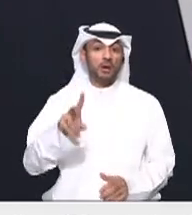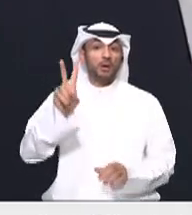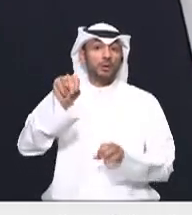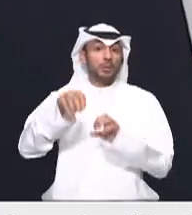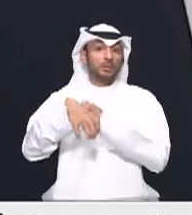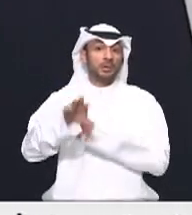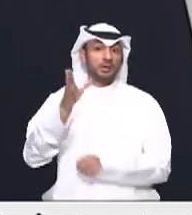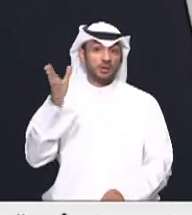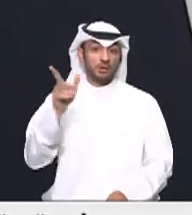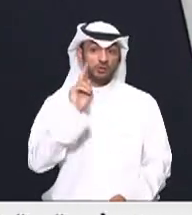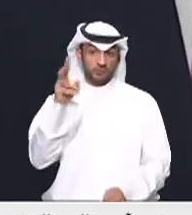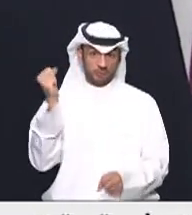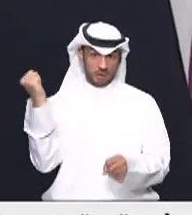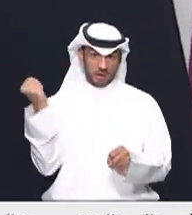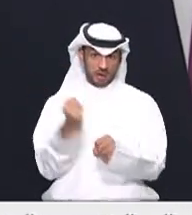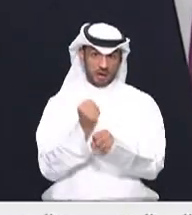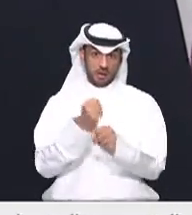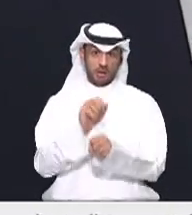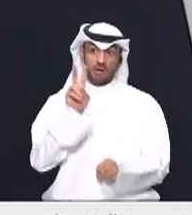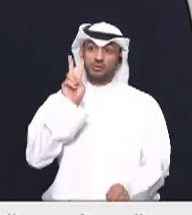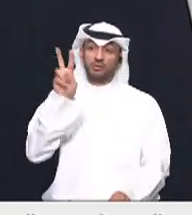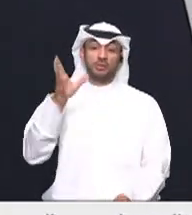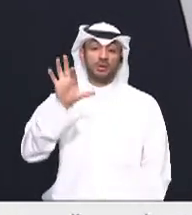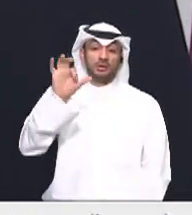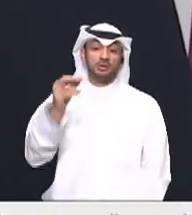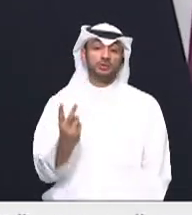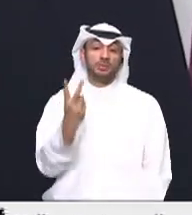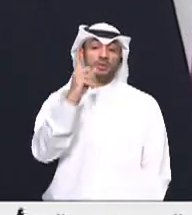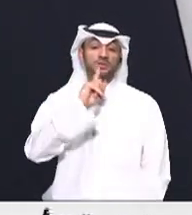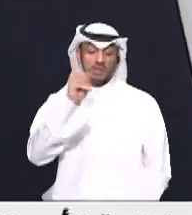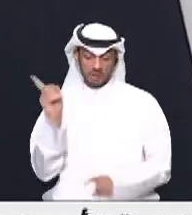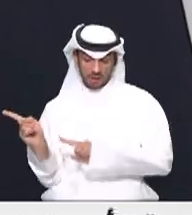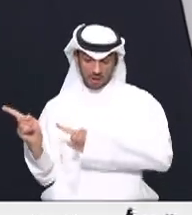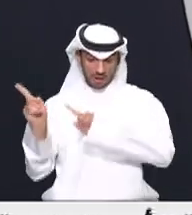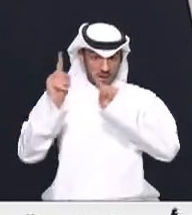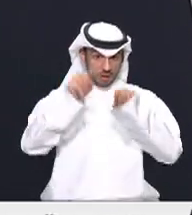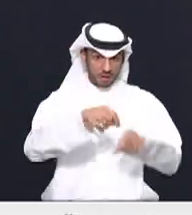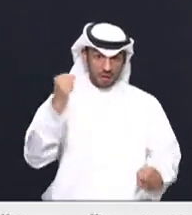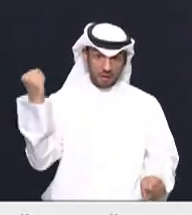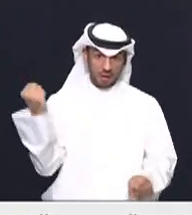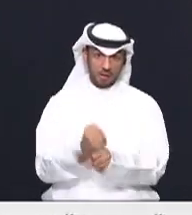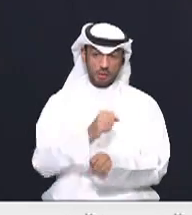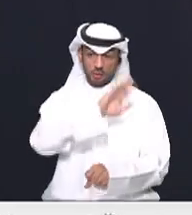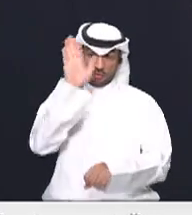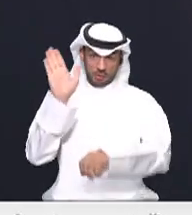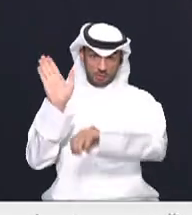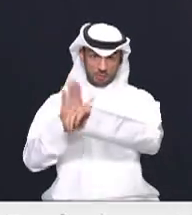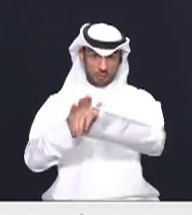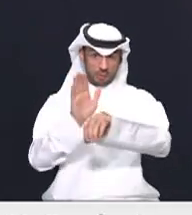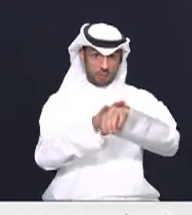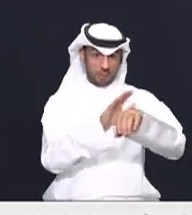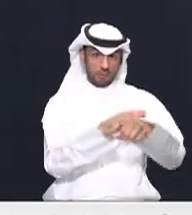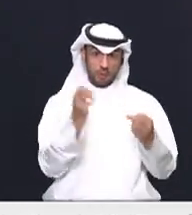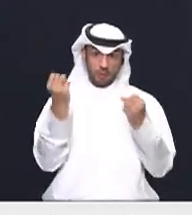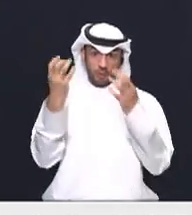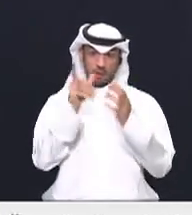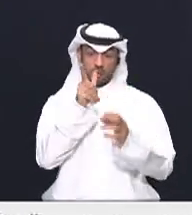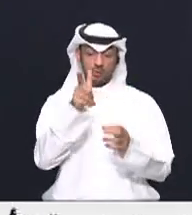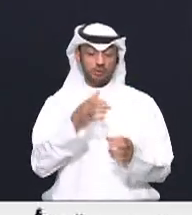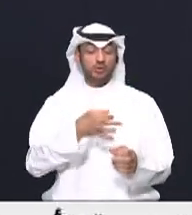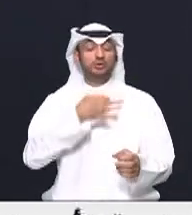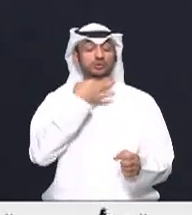الذي تعمل به منذ 79 عاما. كانت هناك مطالبات عديدة